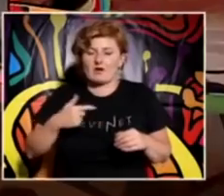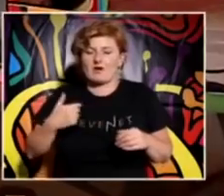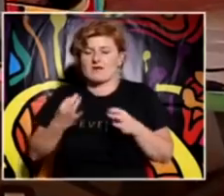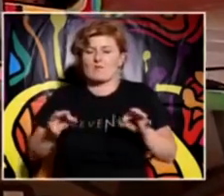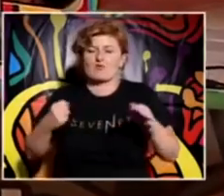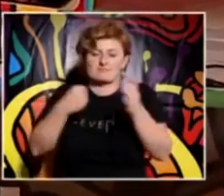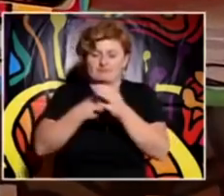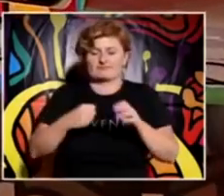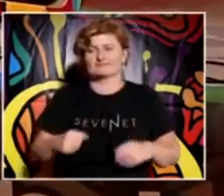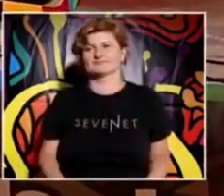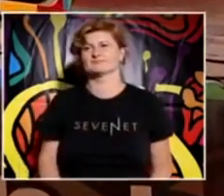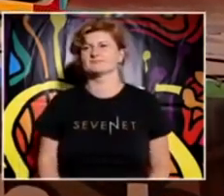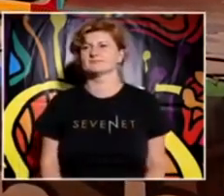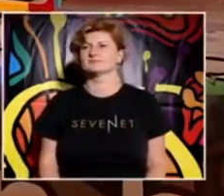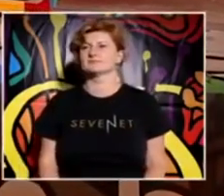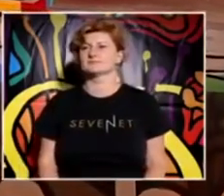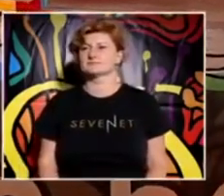rozbije.